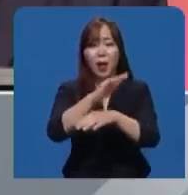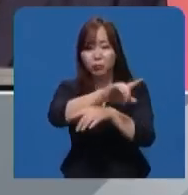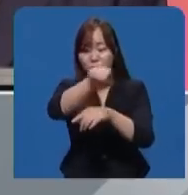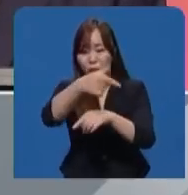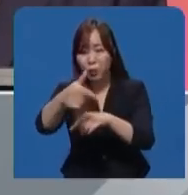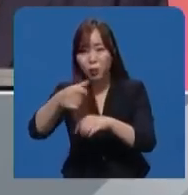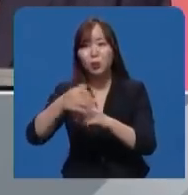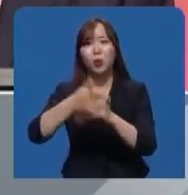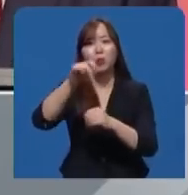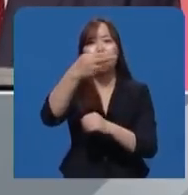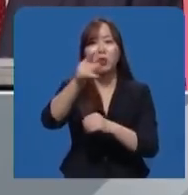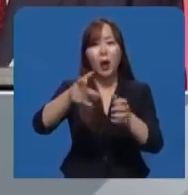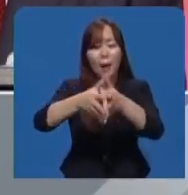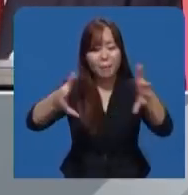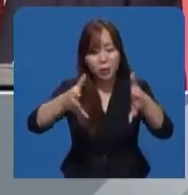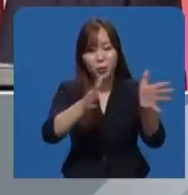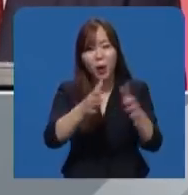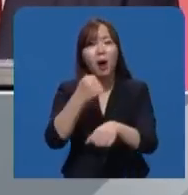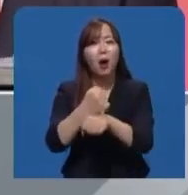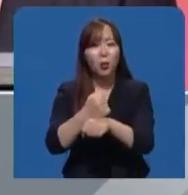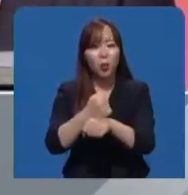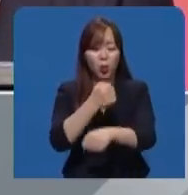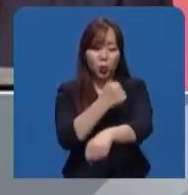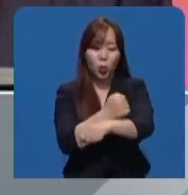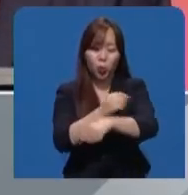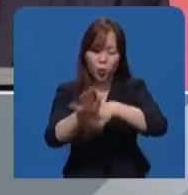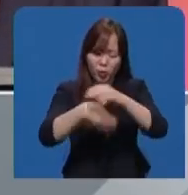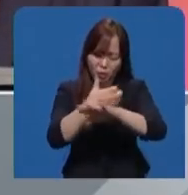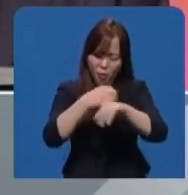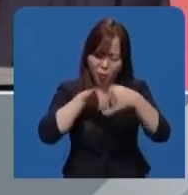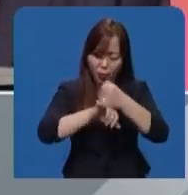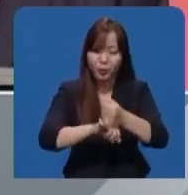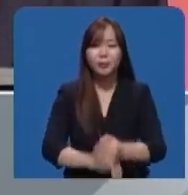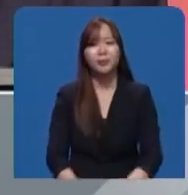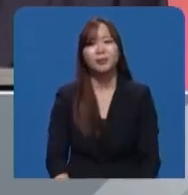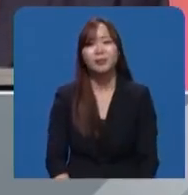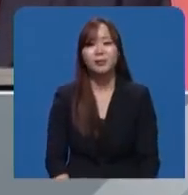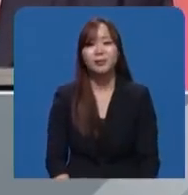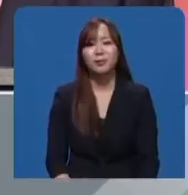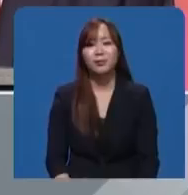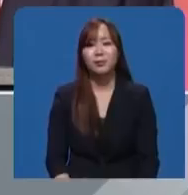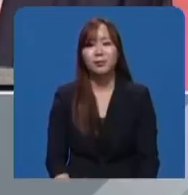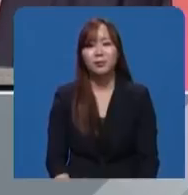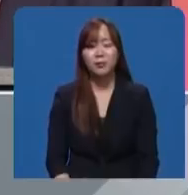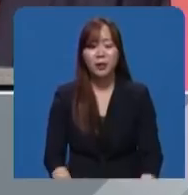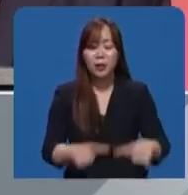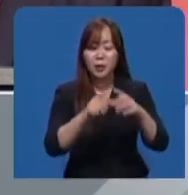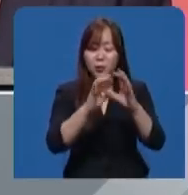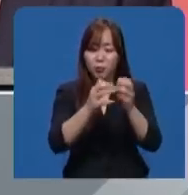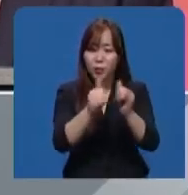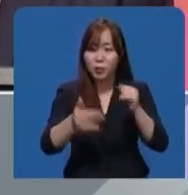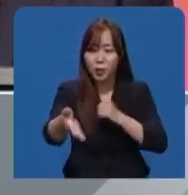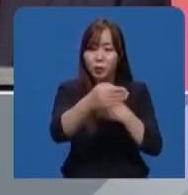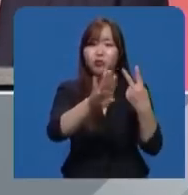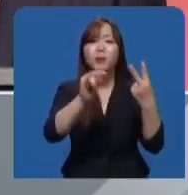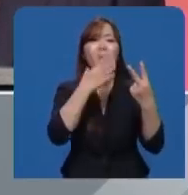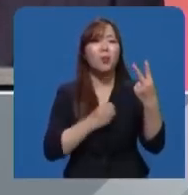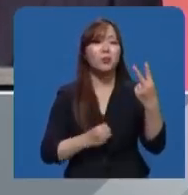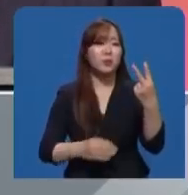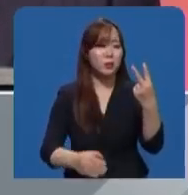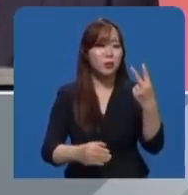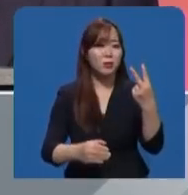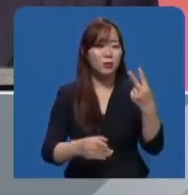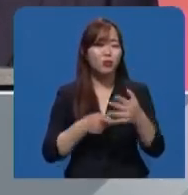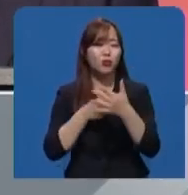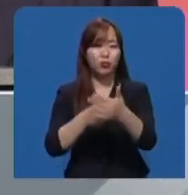대개발과 커터 아파트로 해결하고 노동 개혁을 반드시 하도록 하겠습니다. 서민에게 두 배